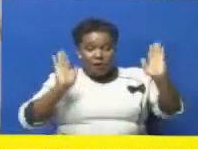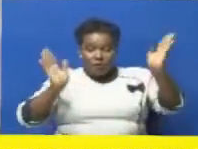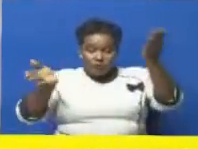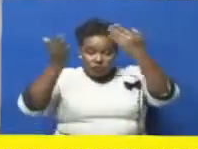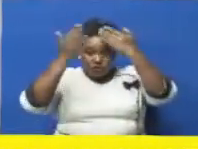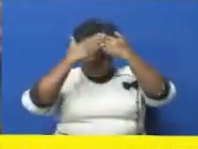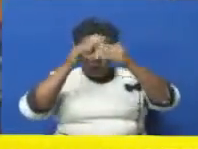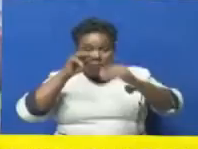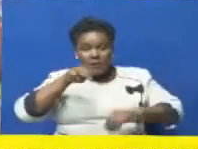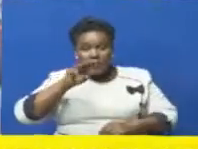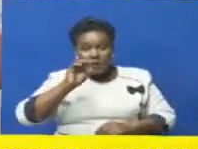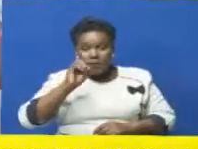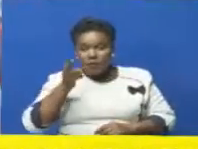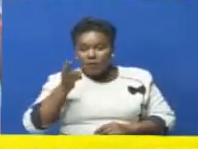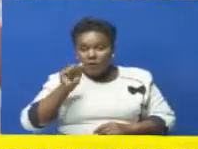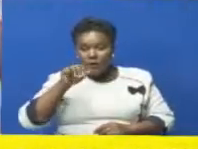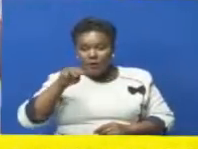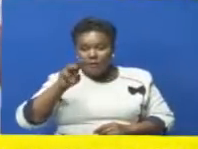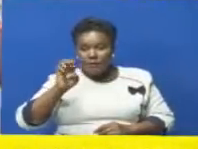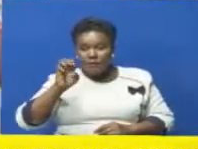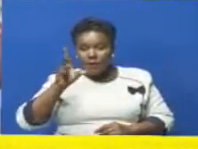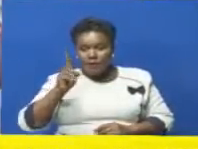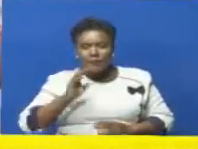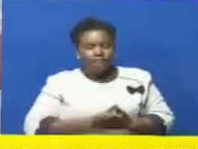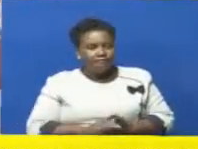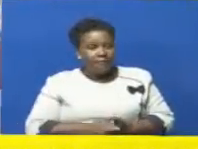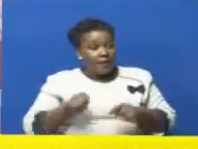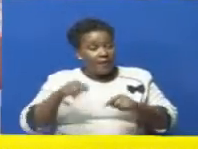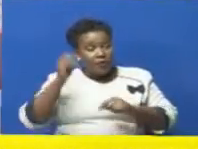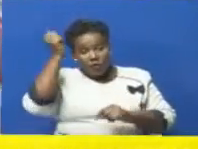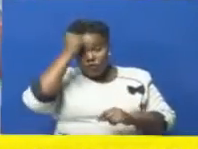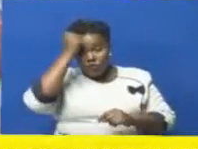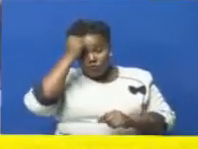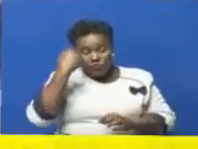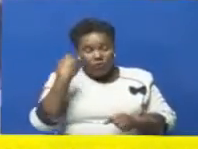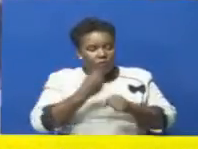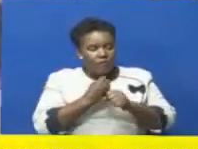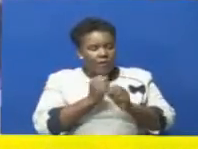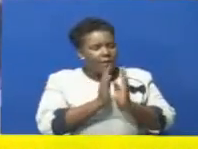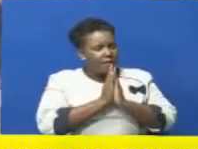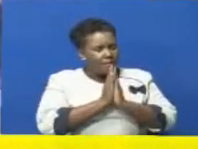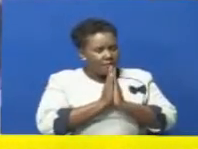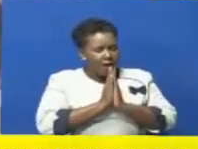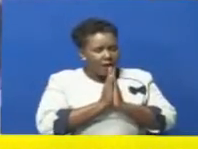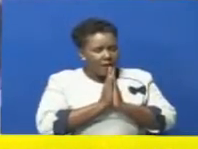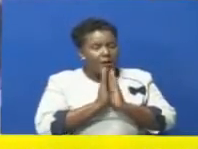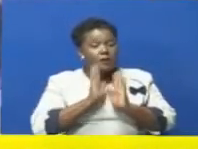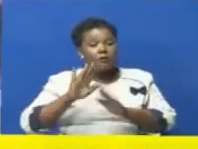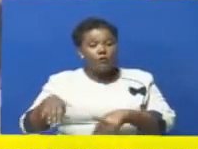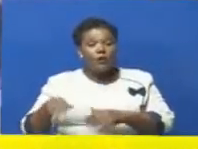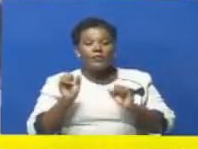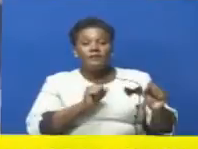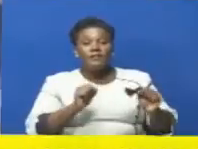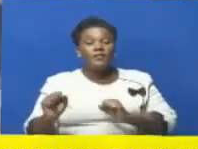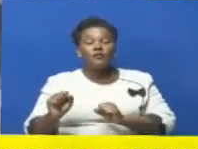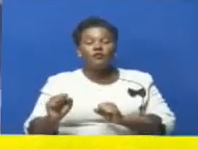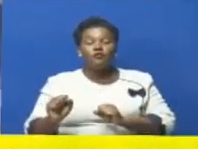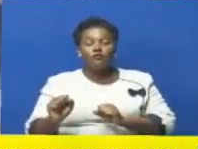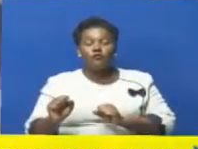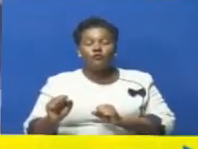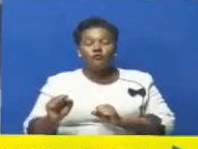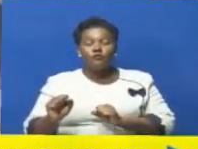wasallam, wanakumbushwa kufanya ibada na kujiepusha na matendo maovu. Mtume Muhammad sallallahu alaihi wasallam